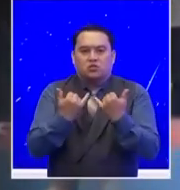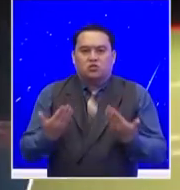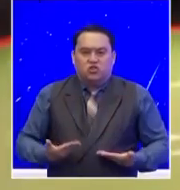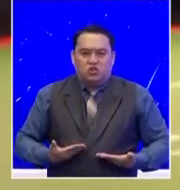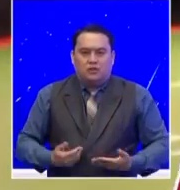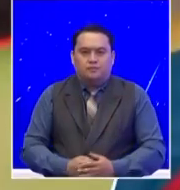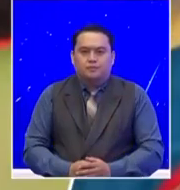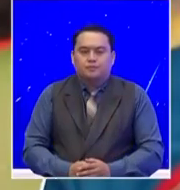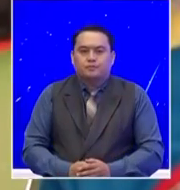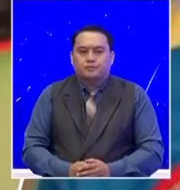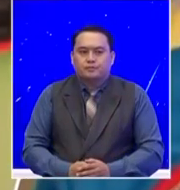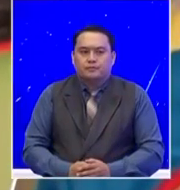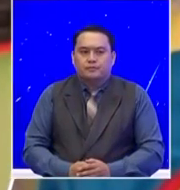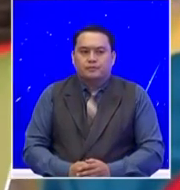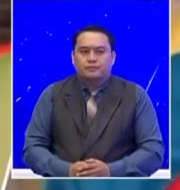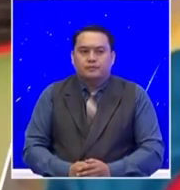жизни.